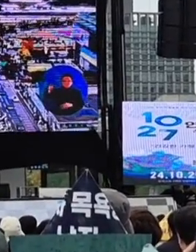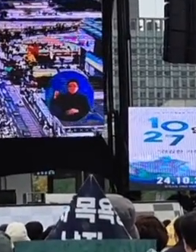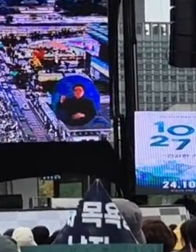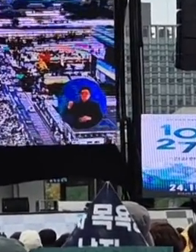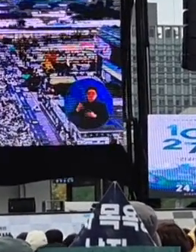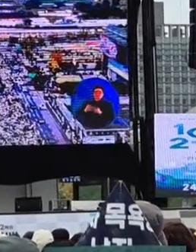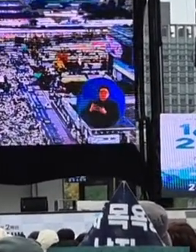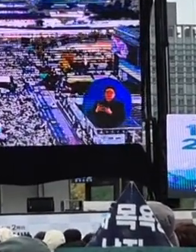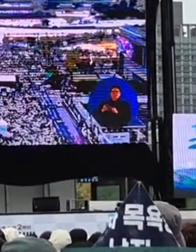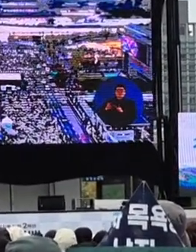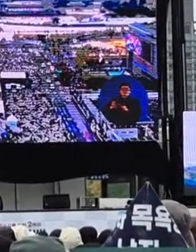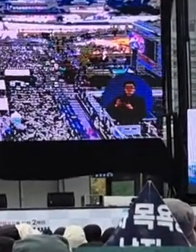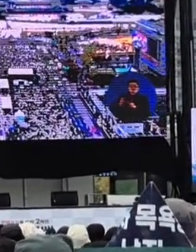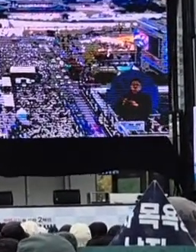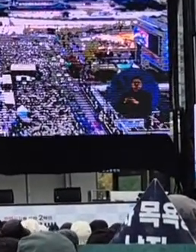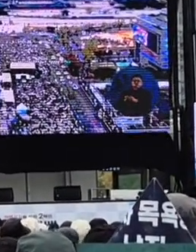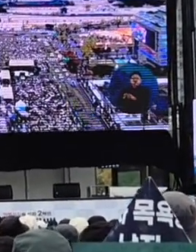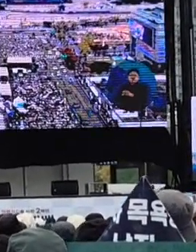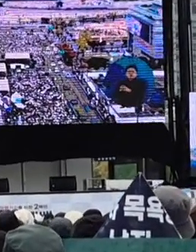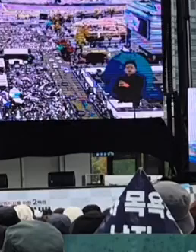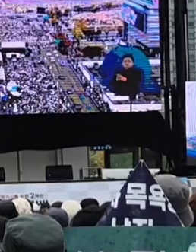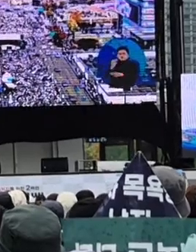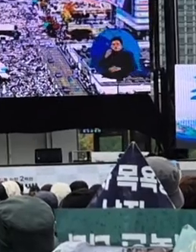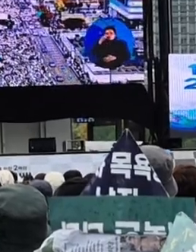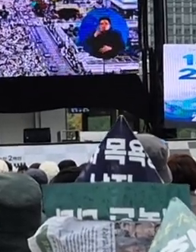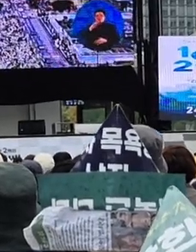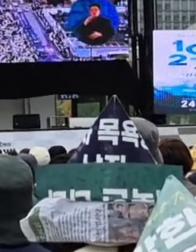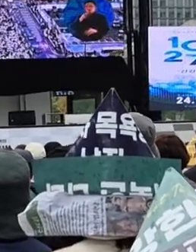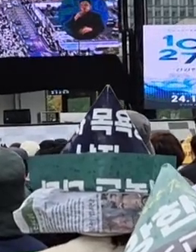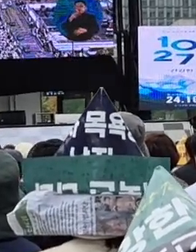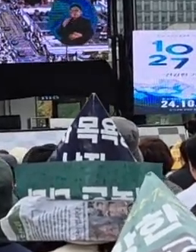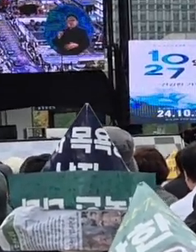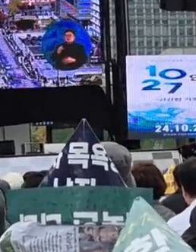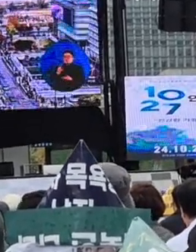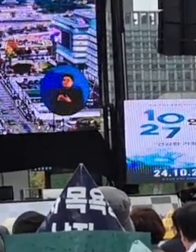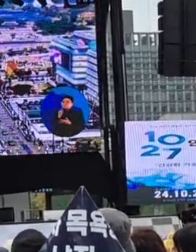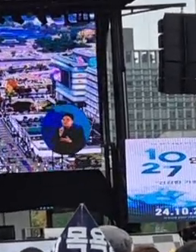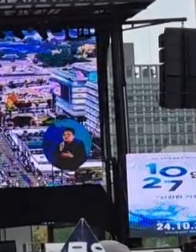교통체증으로 고통을 겪었다는 소리만 하게 될 것입니다.